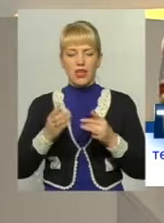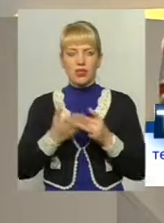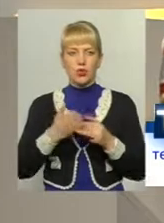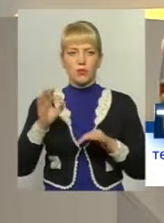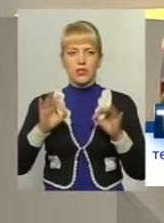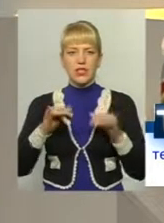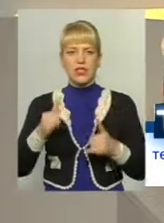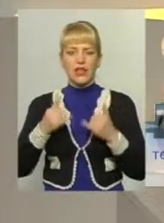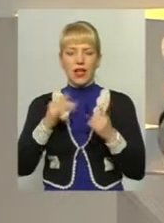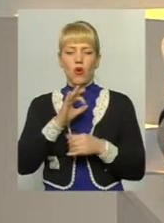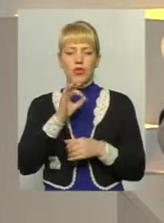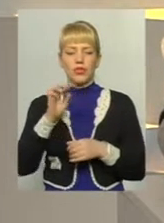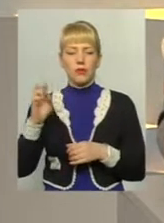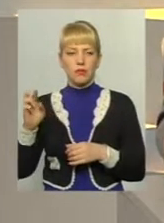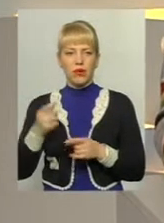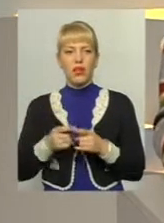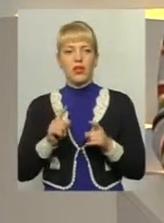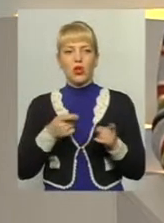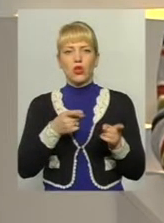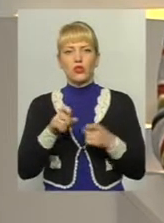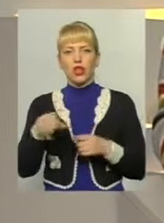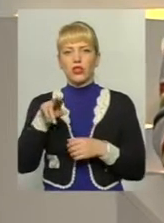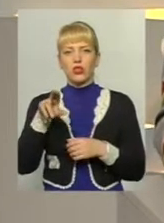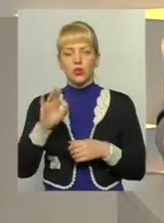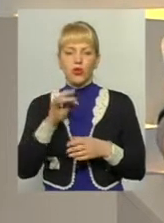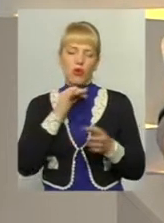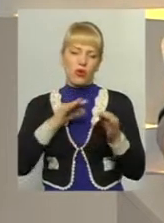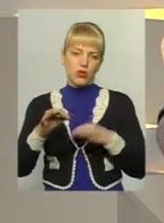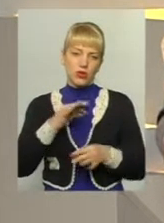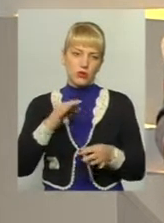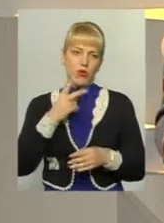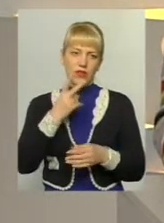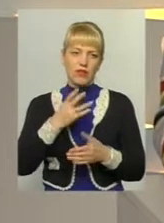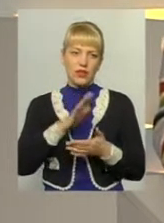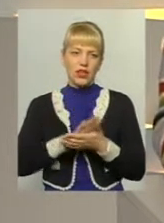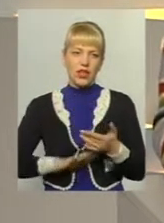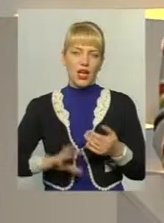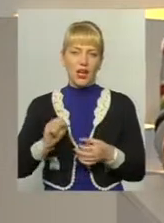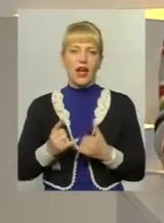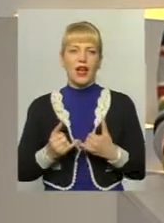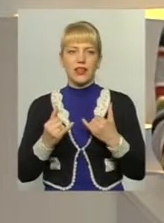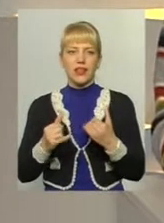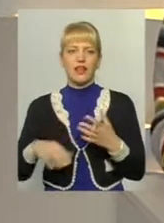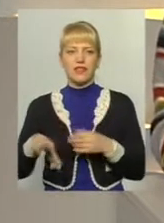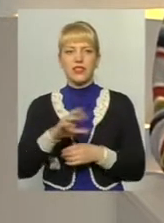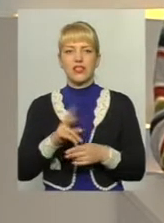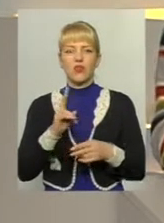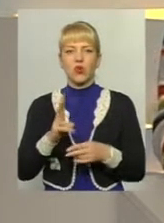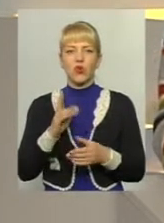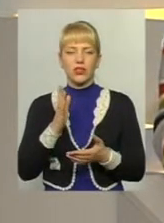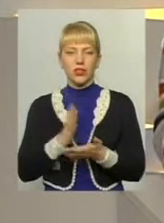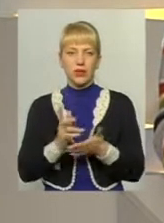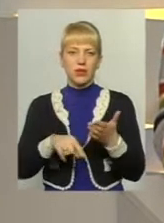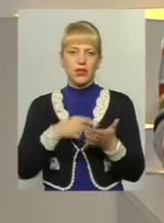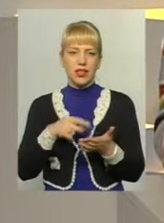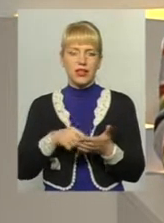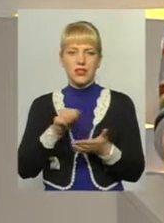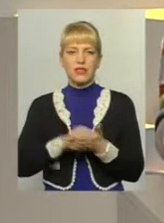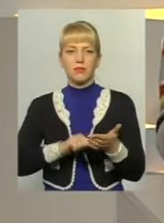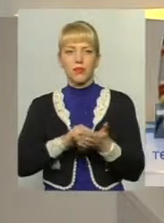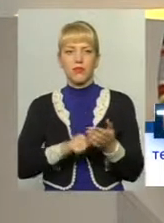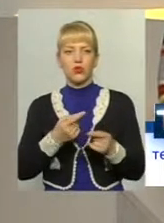людей черга, люди там чуть ли в обморок не падають. Дякую вам за питання. Дякую. Воно, правда, сьогодні не по темі. Ми